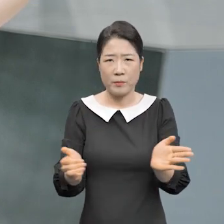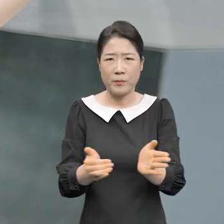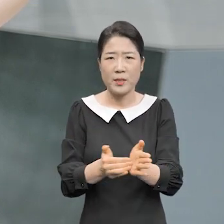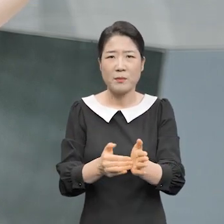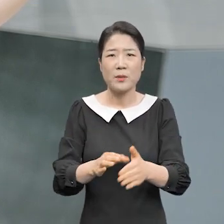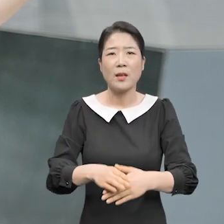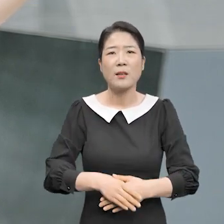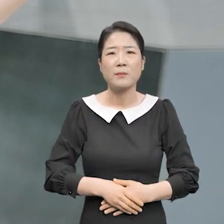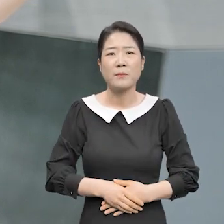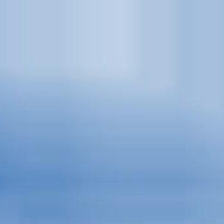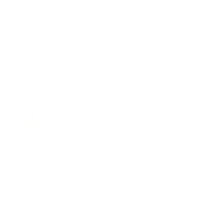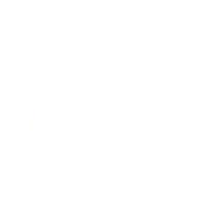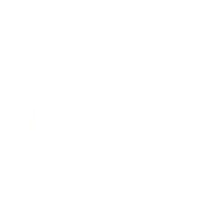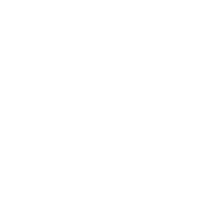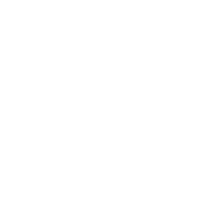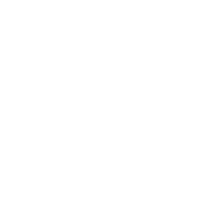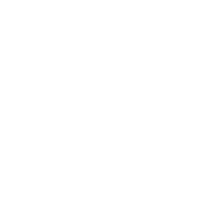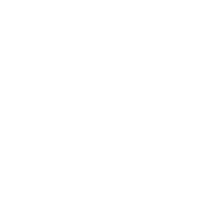광주 정직향입니다